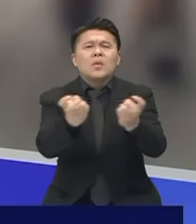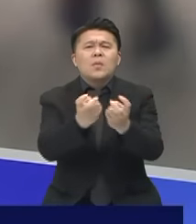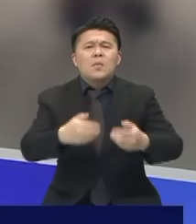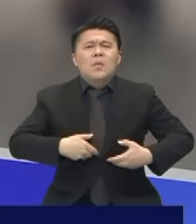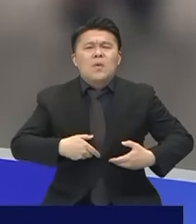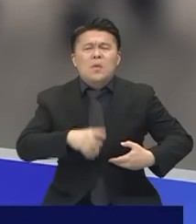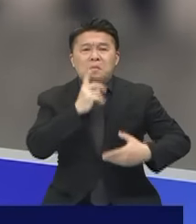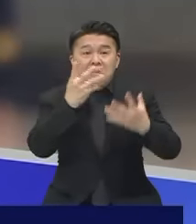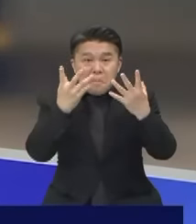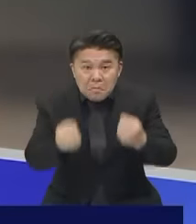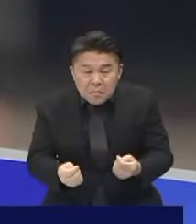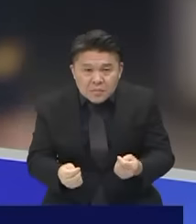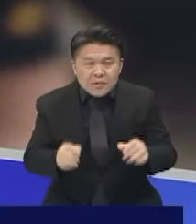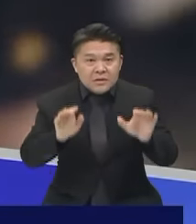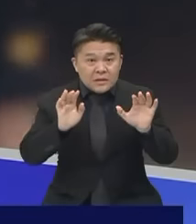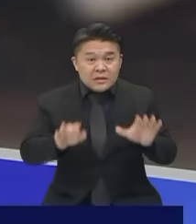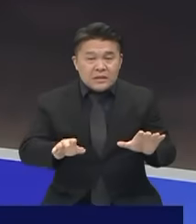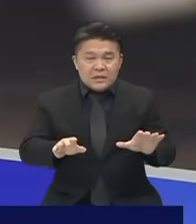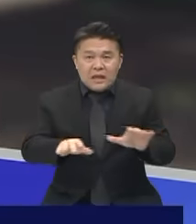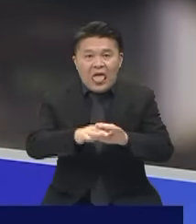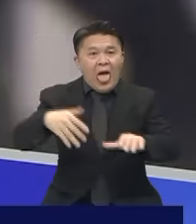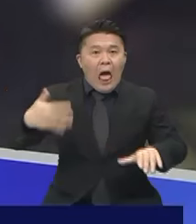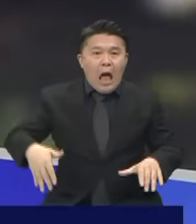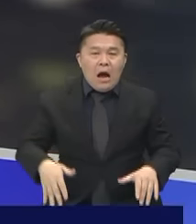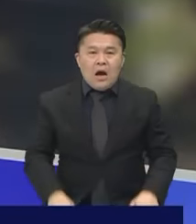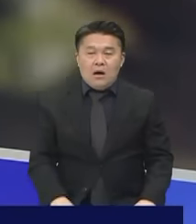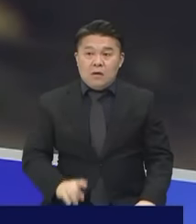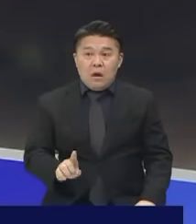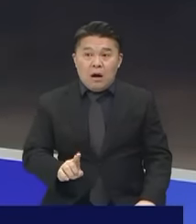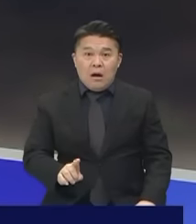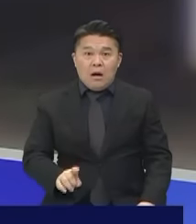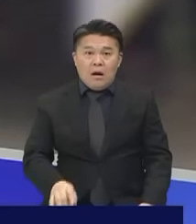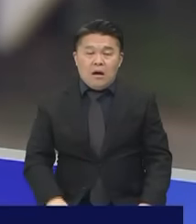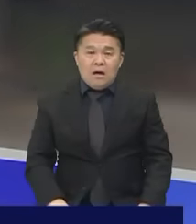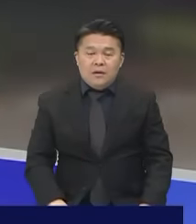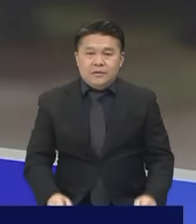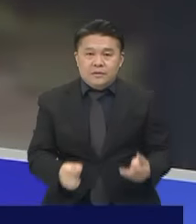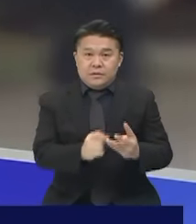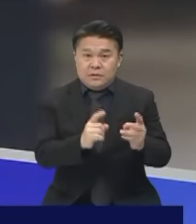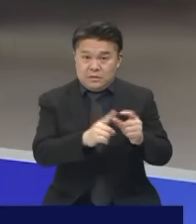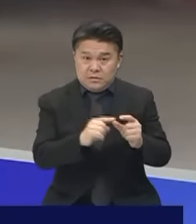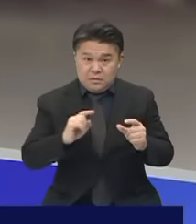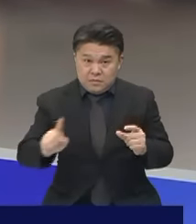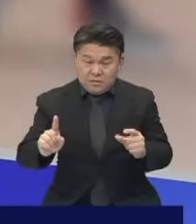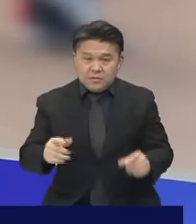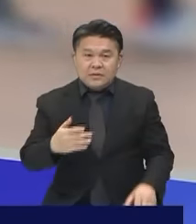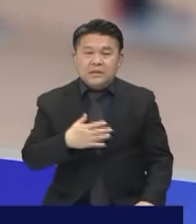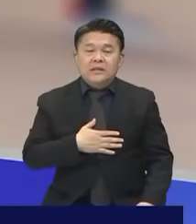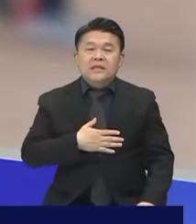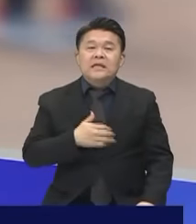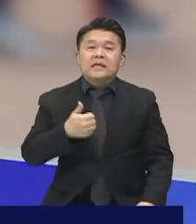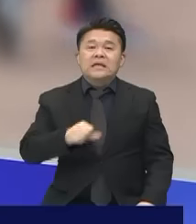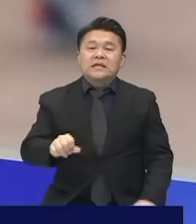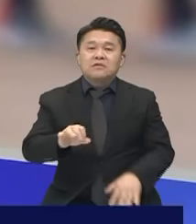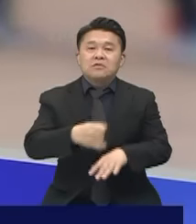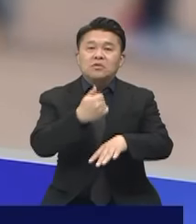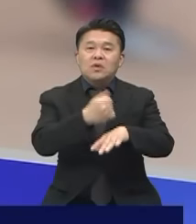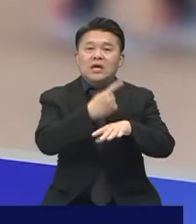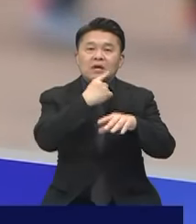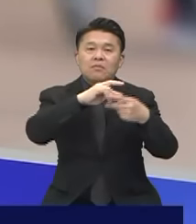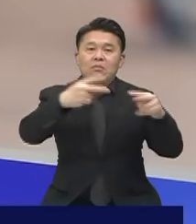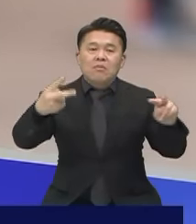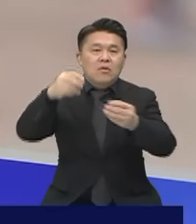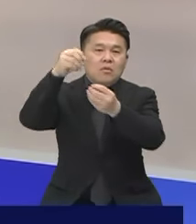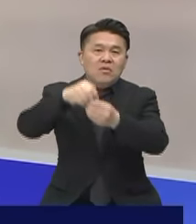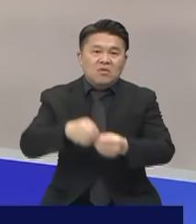목소리가 뜨거웠음에도 불구하고 지금까지 후속 절차가 마무리되지 않았다는 소식이 전해졌습니다. 우클릭 세 번째 검색어는 우리